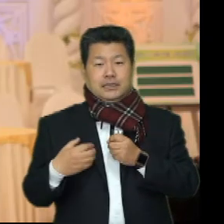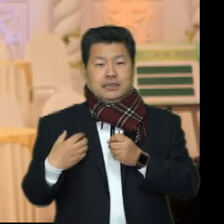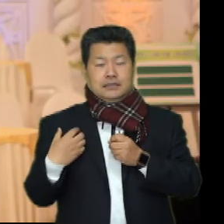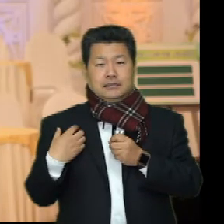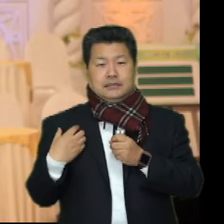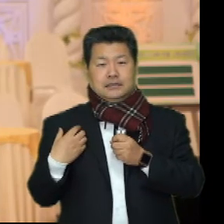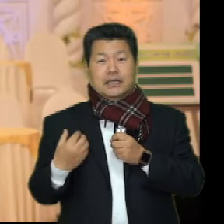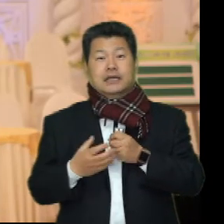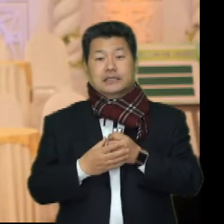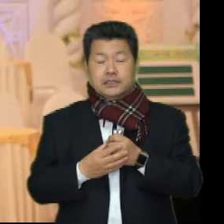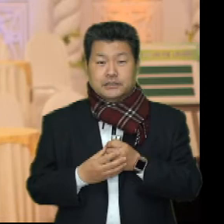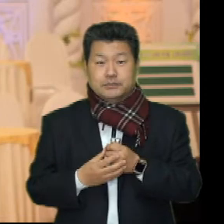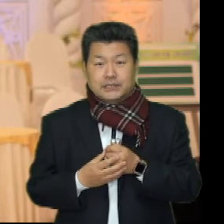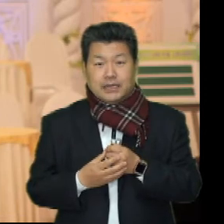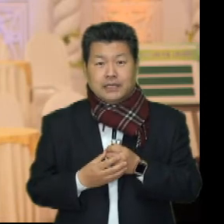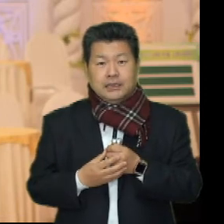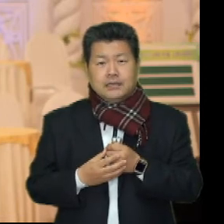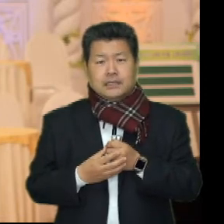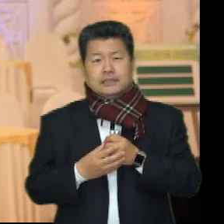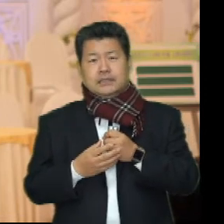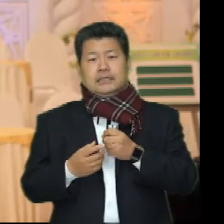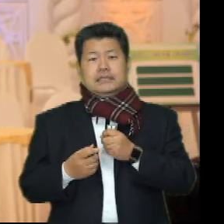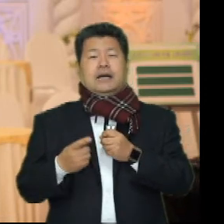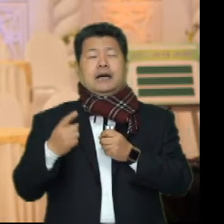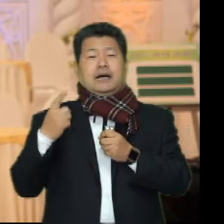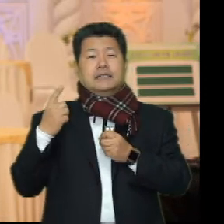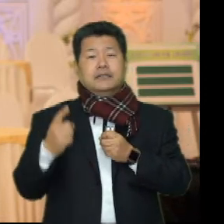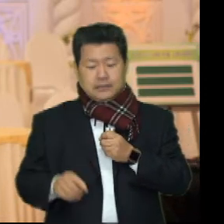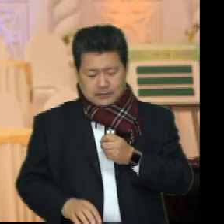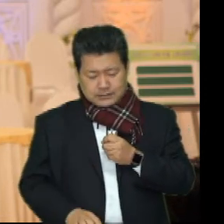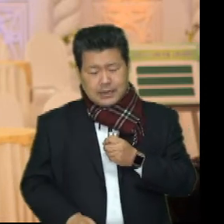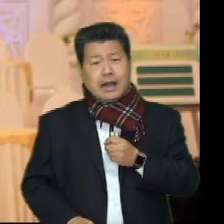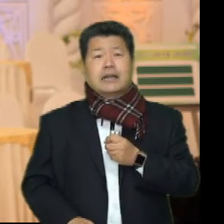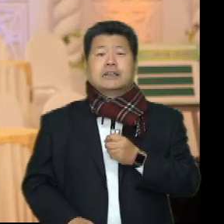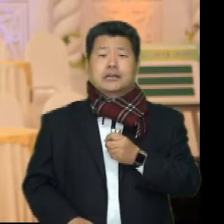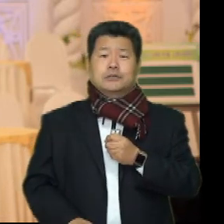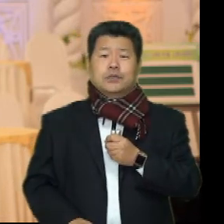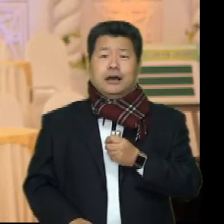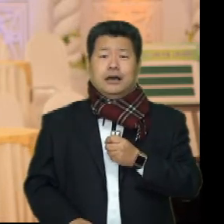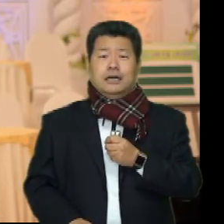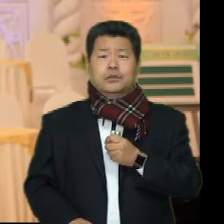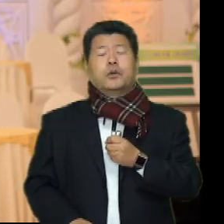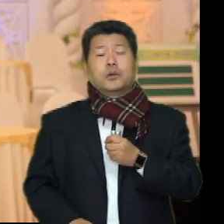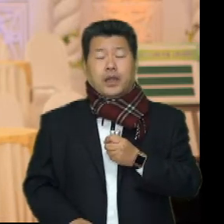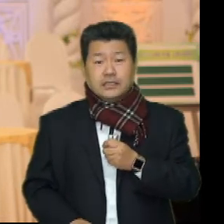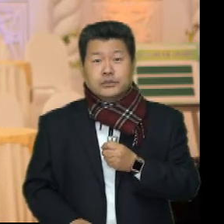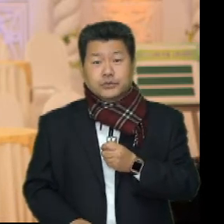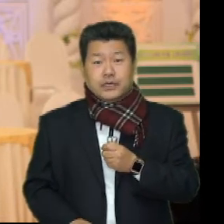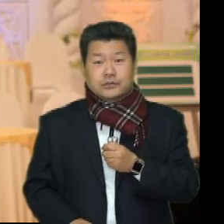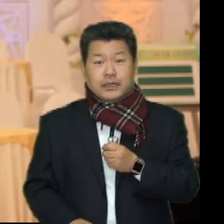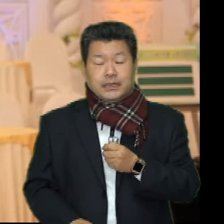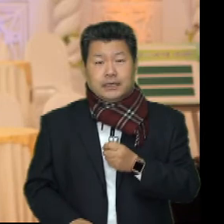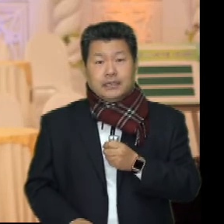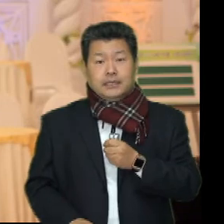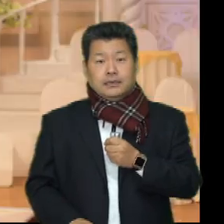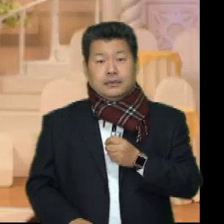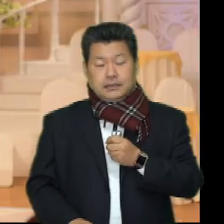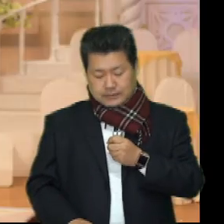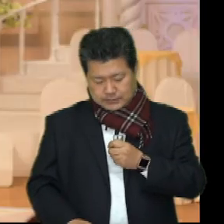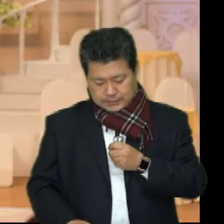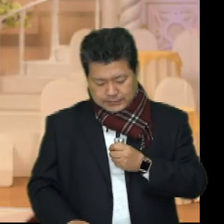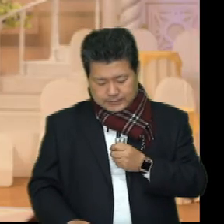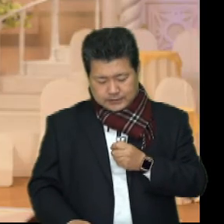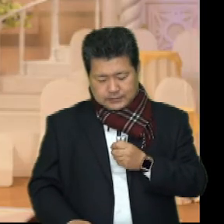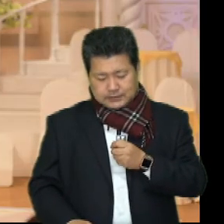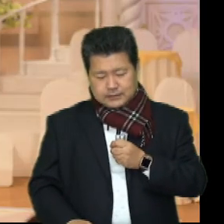걸로 제가 생각이 들었습니다. 그래서 야 이거 알아야 되는구나, 교육이 굉장히 중요하구나